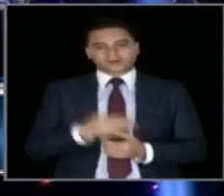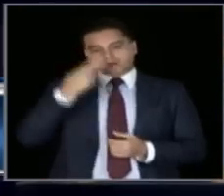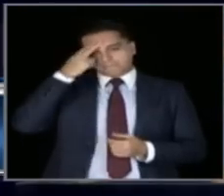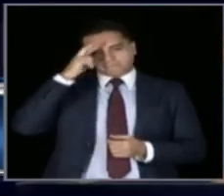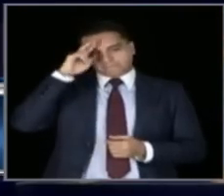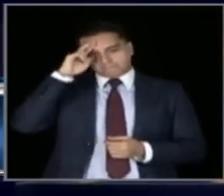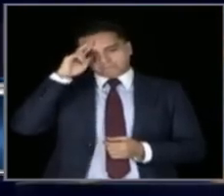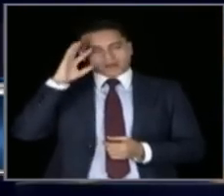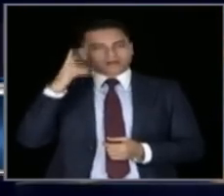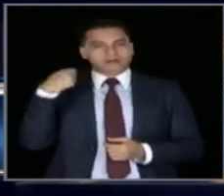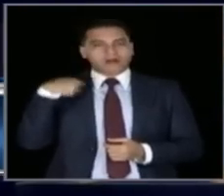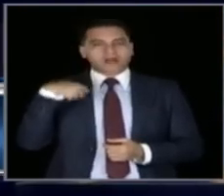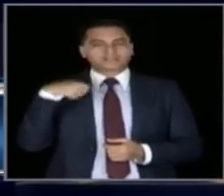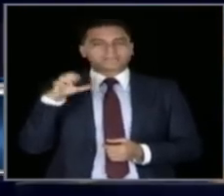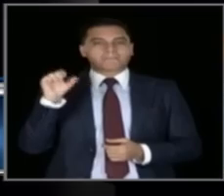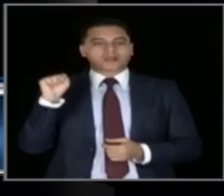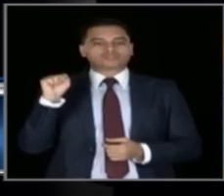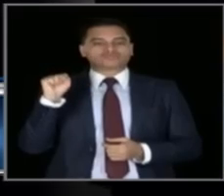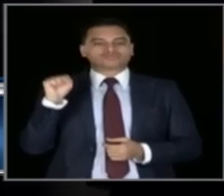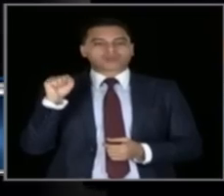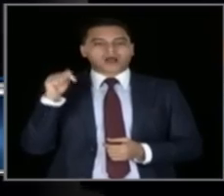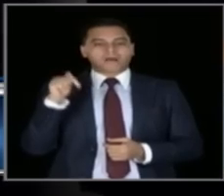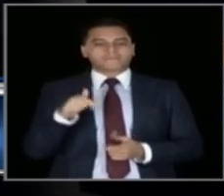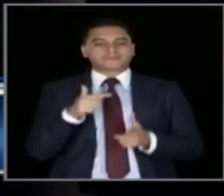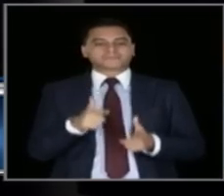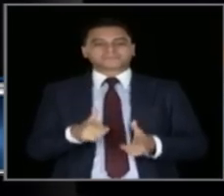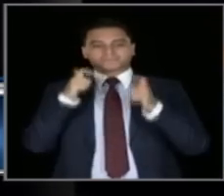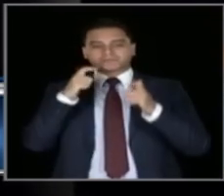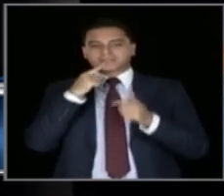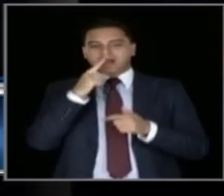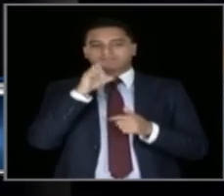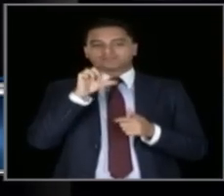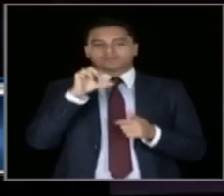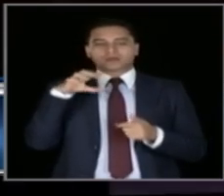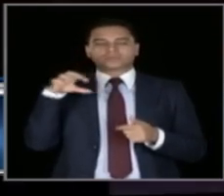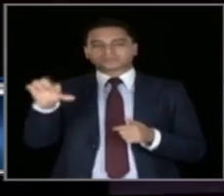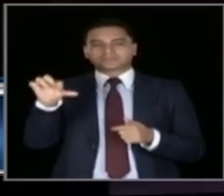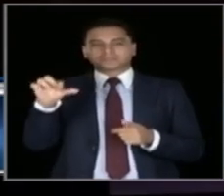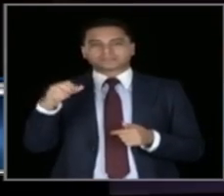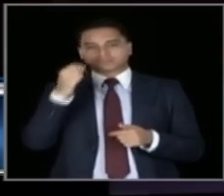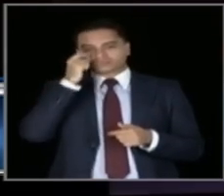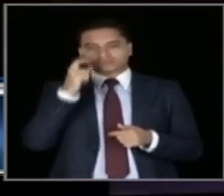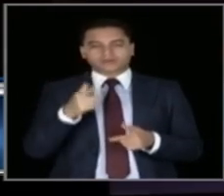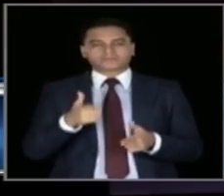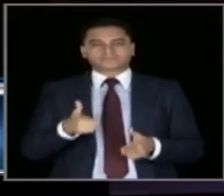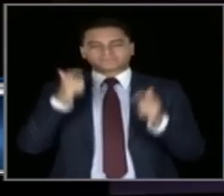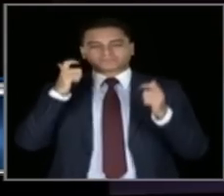تاريخ، من هو رئيس مجلس النواب المصري الذي تم اغتياله